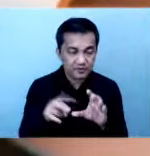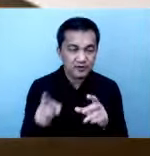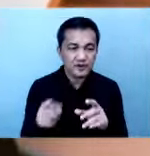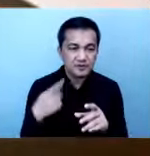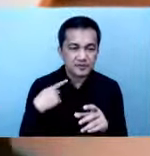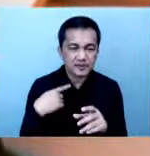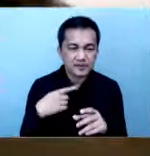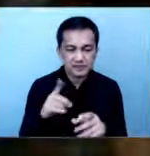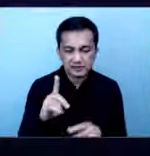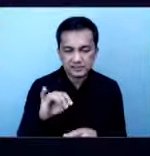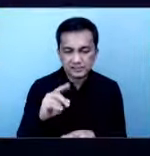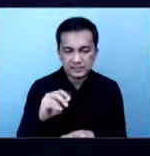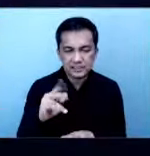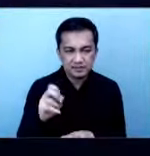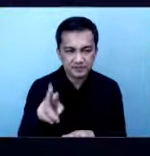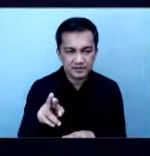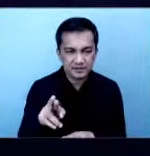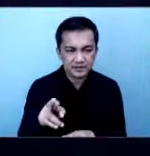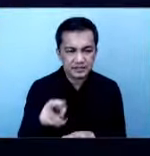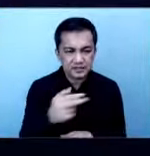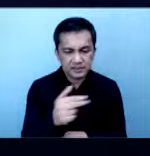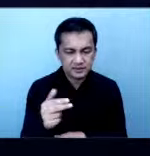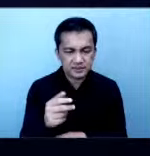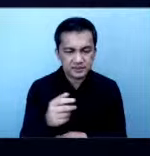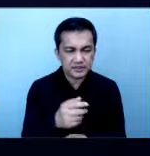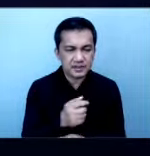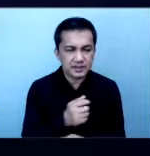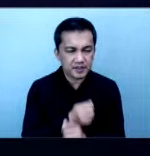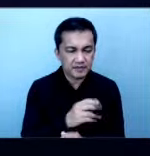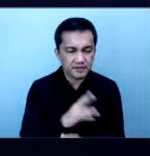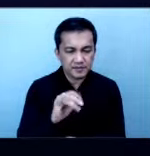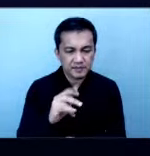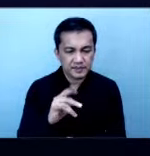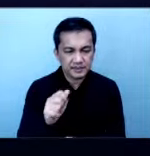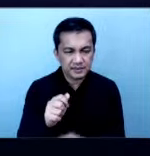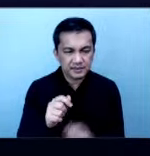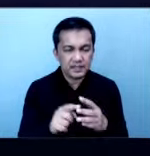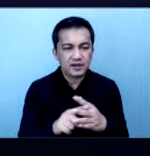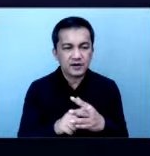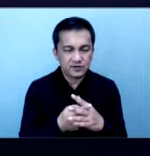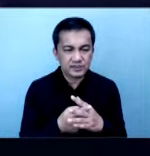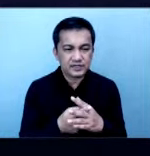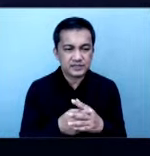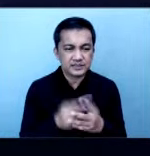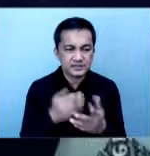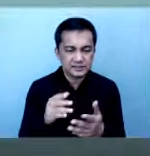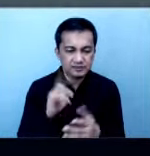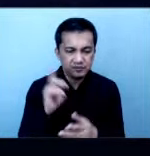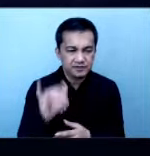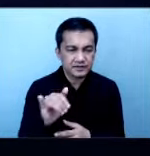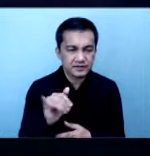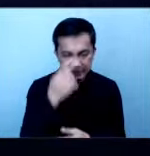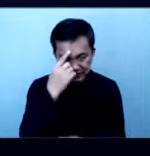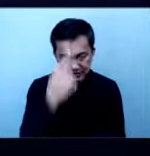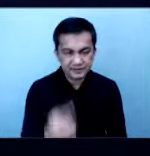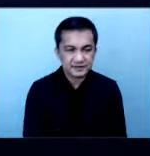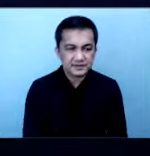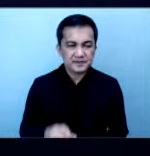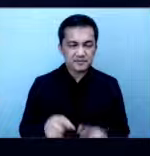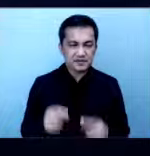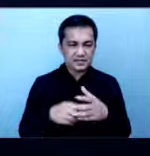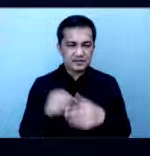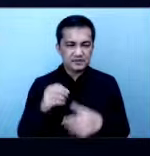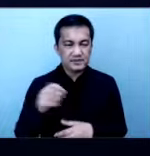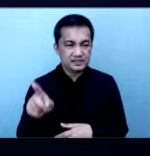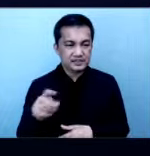disclaimer naman ito na ang Indonesian band na Papinka nga ang original singer ng Forever single. Pero inilabas din ni Shaira ang